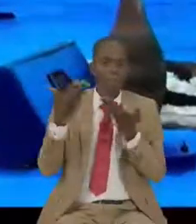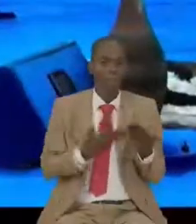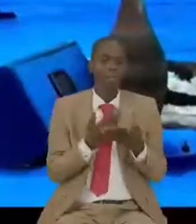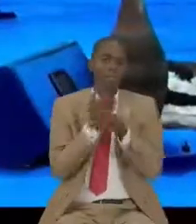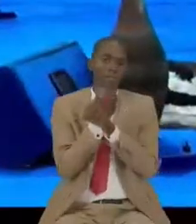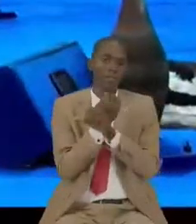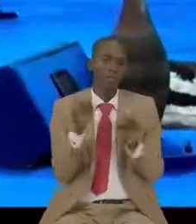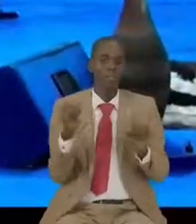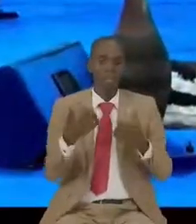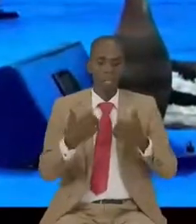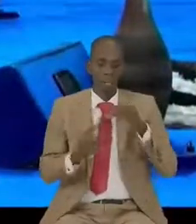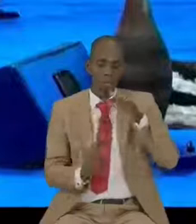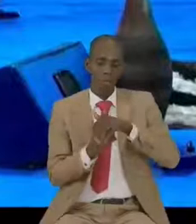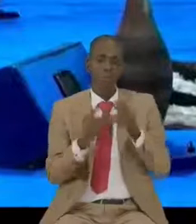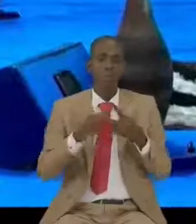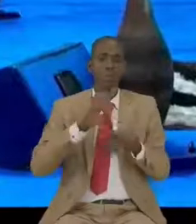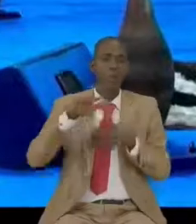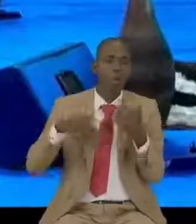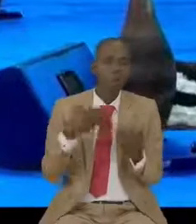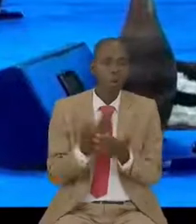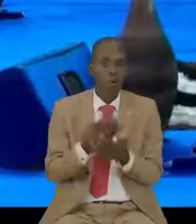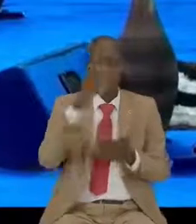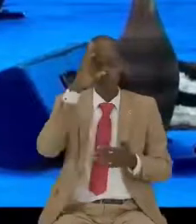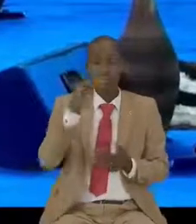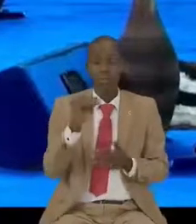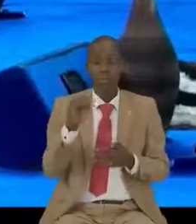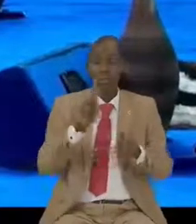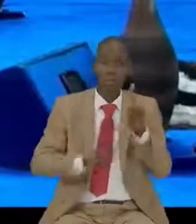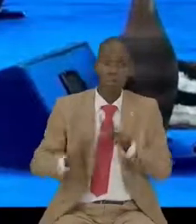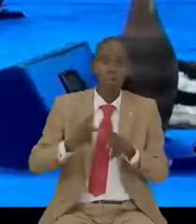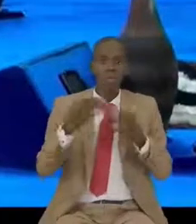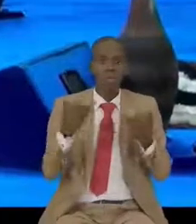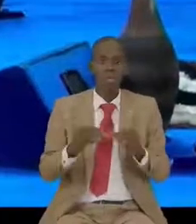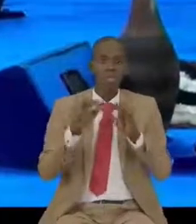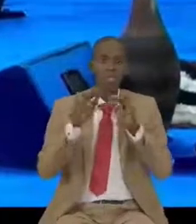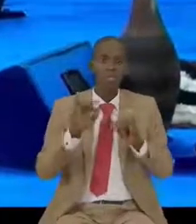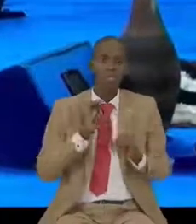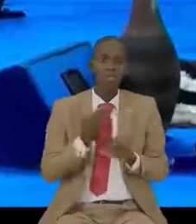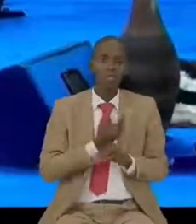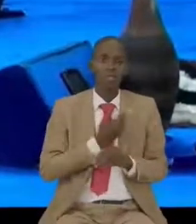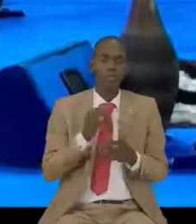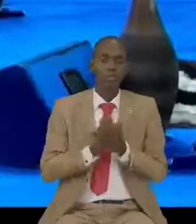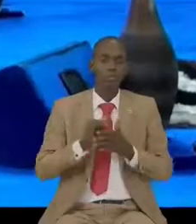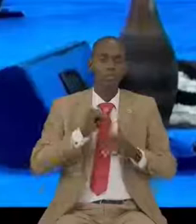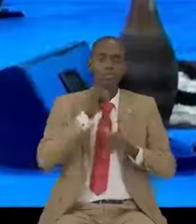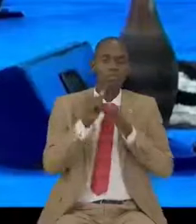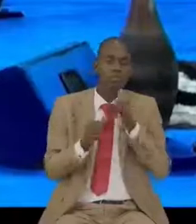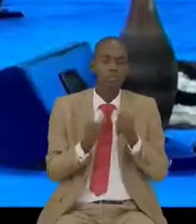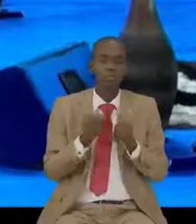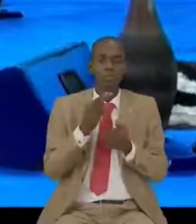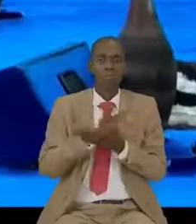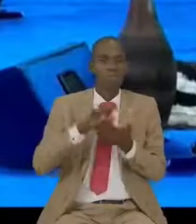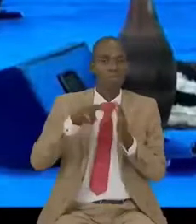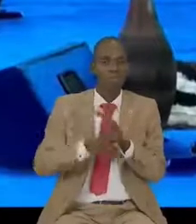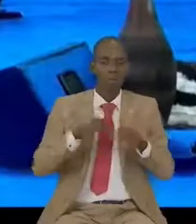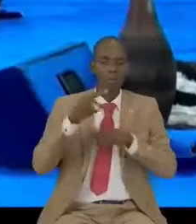Cette grâce qui apporte le salut, source de salut pour tous les hommes, maintenant elle nous enseigne à renoncer à